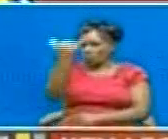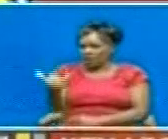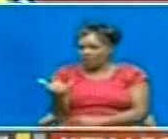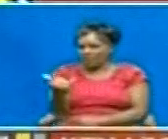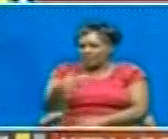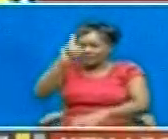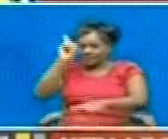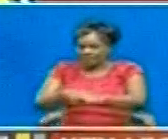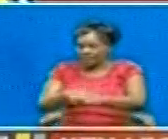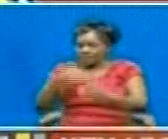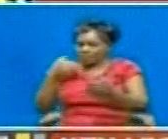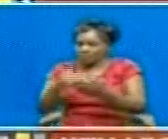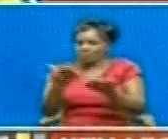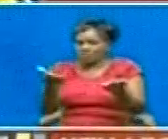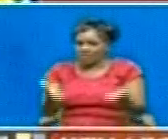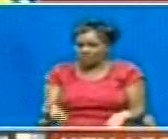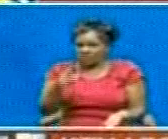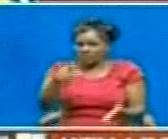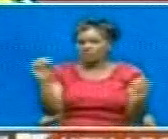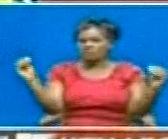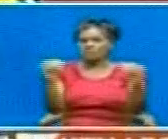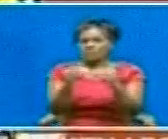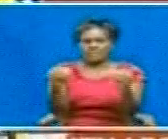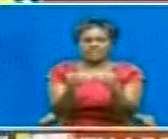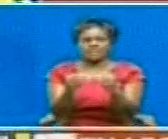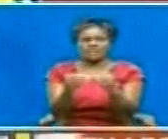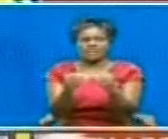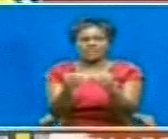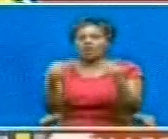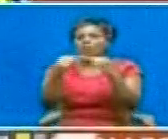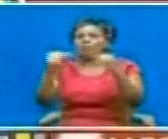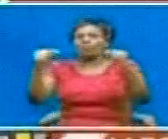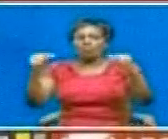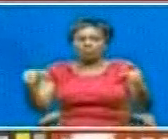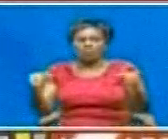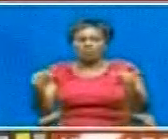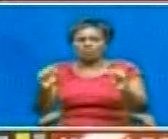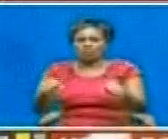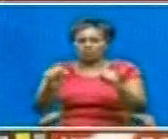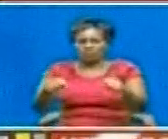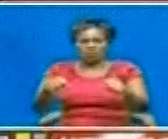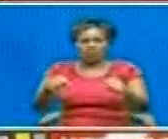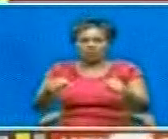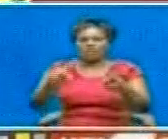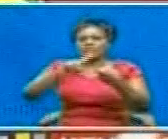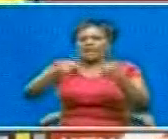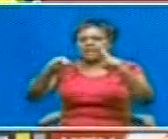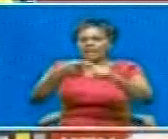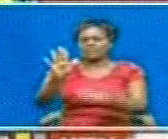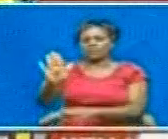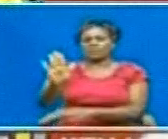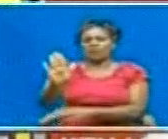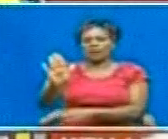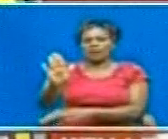hadi wakati wa sasa ndio ambapo wamechuana na mpinzani ambaye labda yumo kwa kiwango lake kama AFC